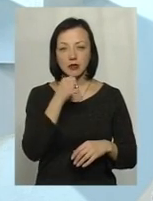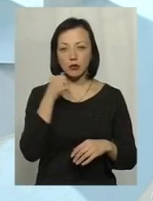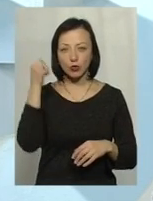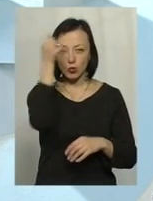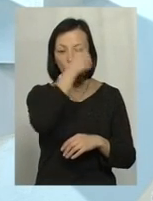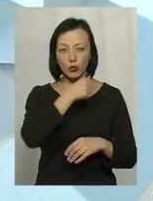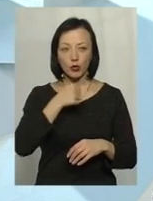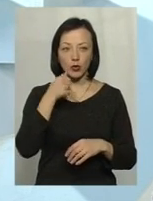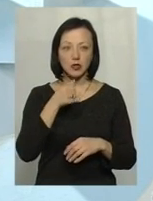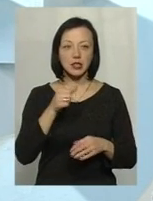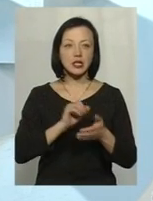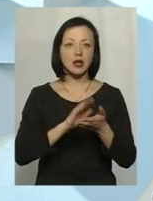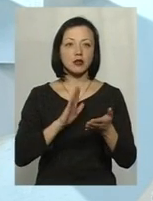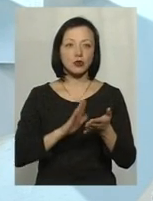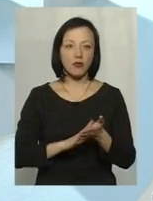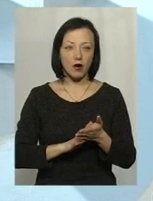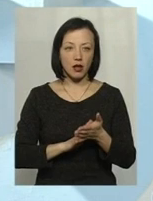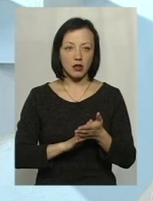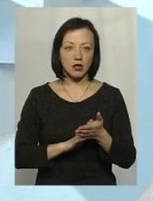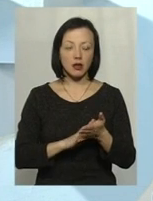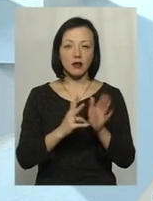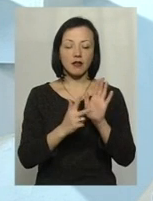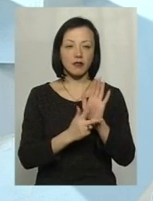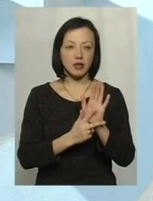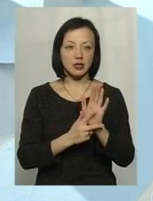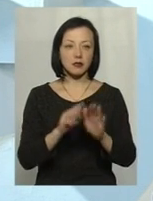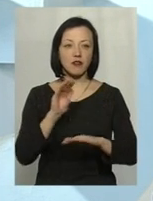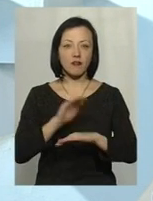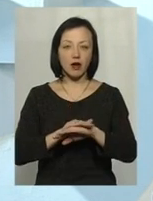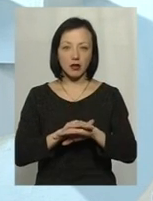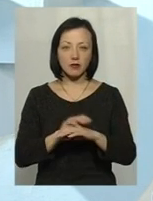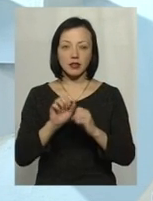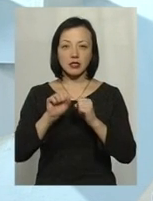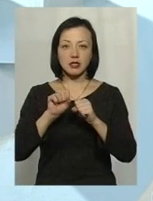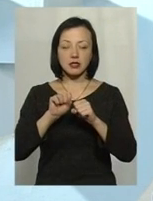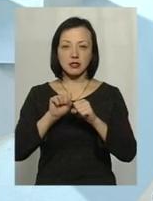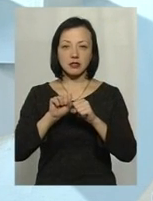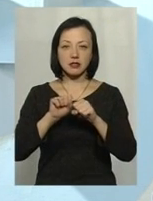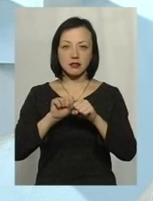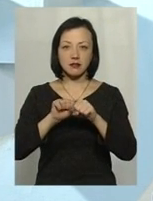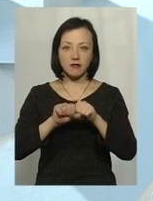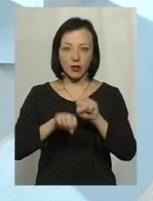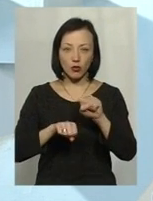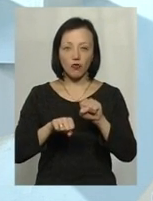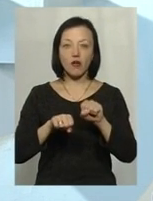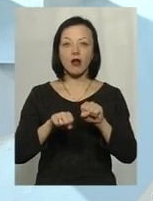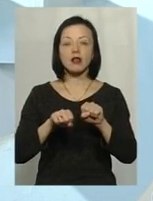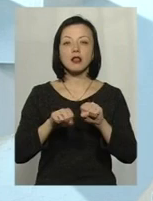ми зареєстрували 8 фактів зґвалтування. Ці всі 8 фактів, вони